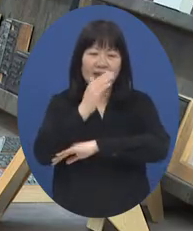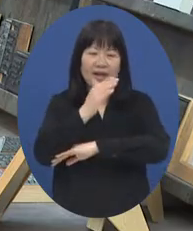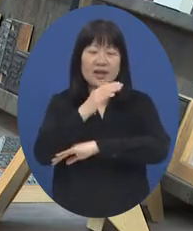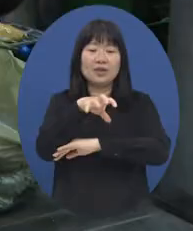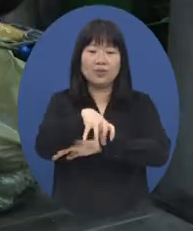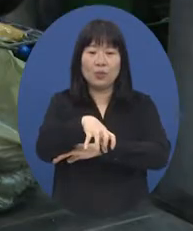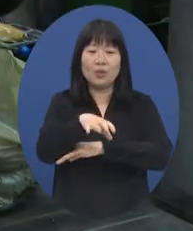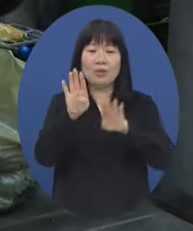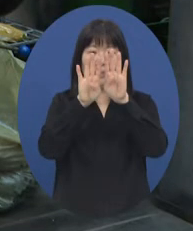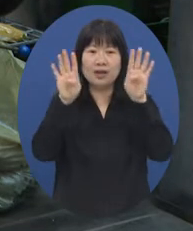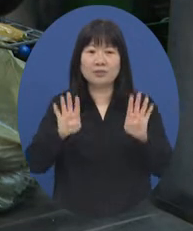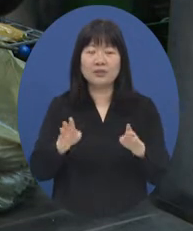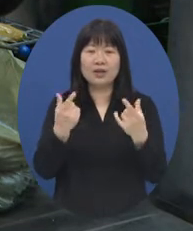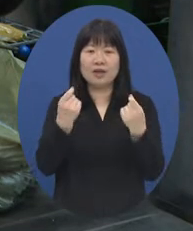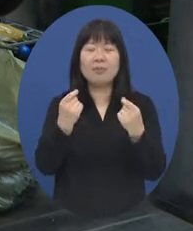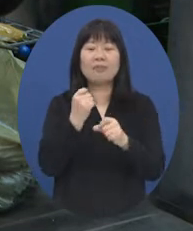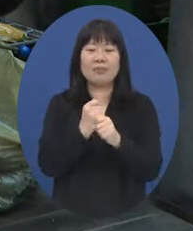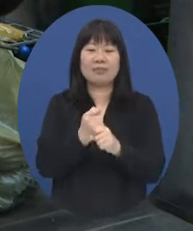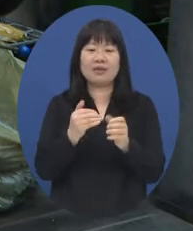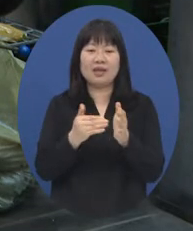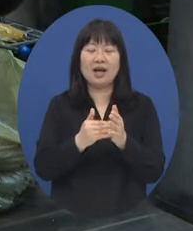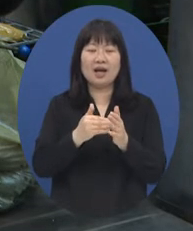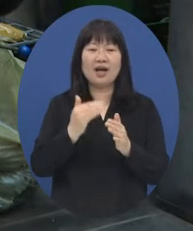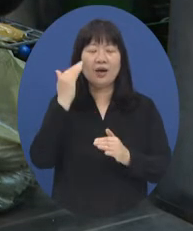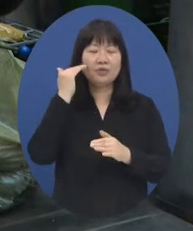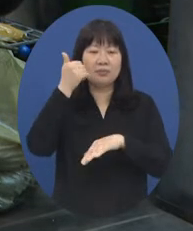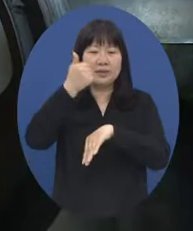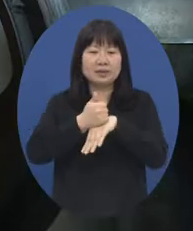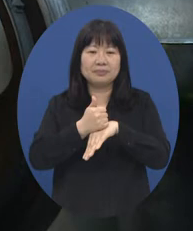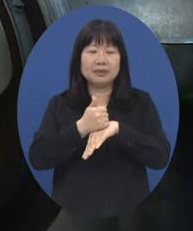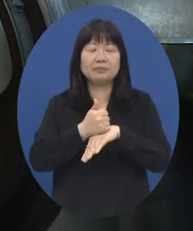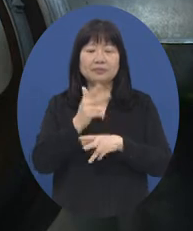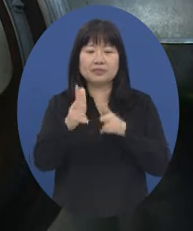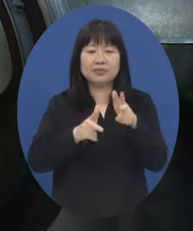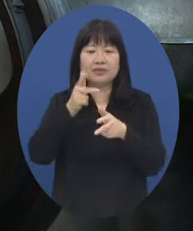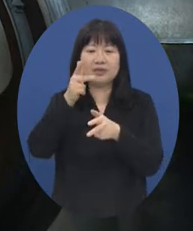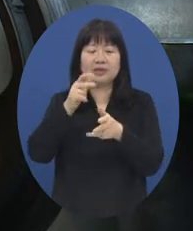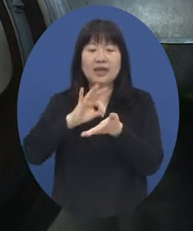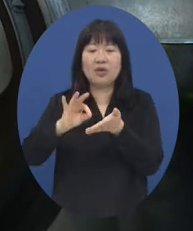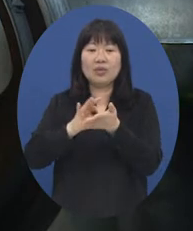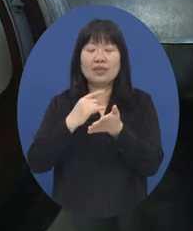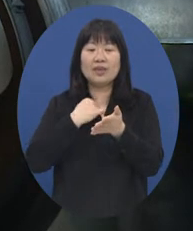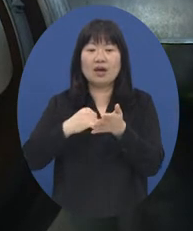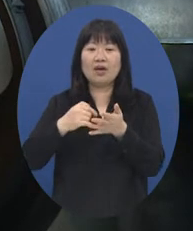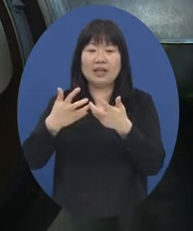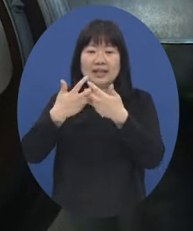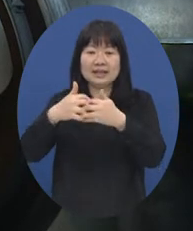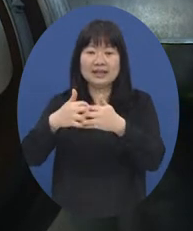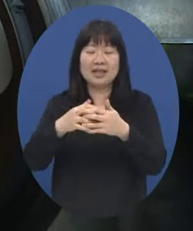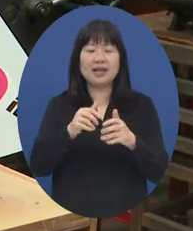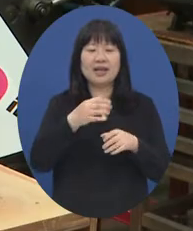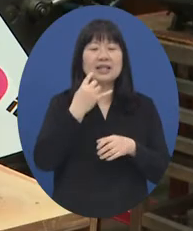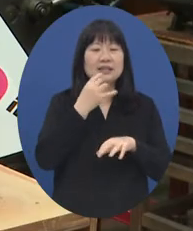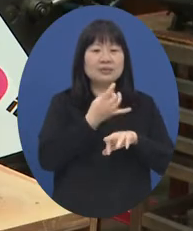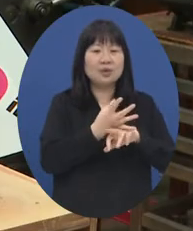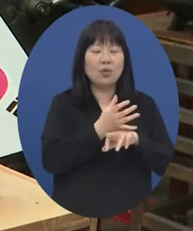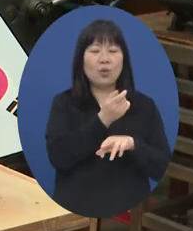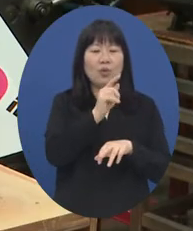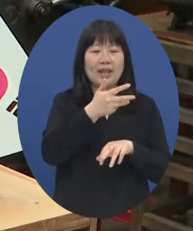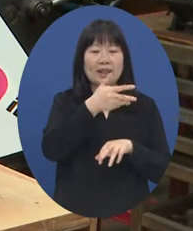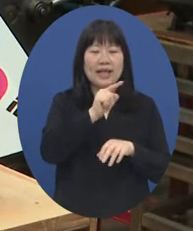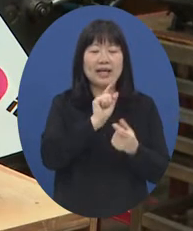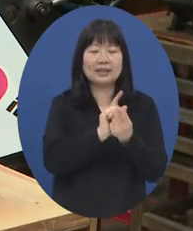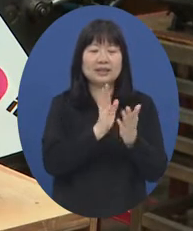박물관으로 꾸렸습니다. 우리나라 마지막 활자 공장에서 쓰던 인쇄기들과 금속 활자로 책을 직접